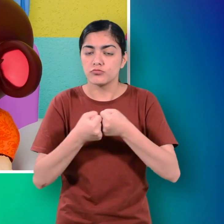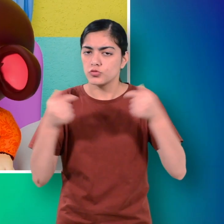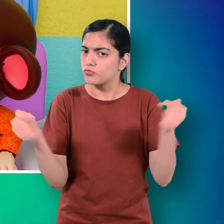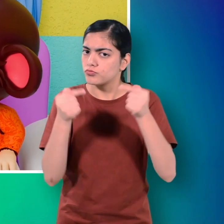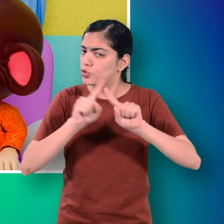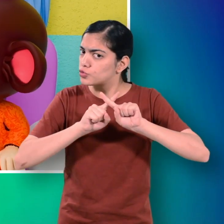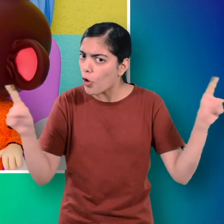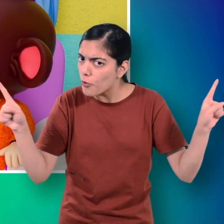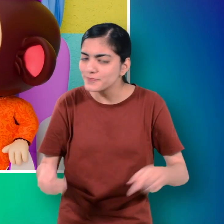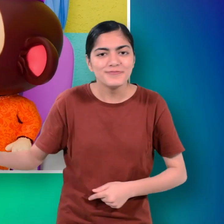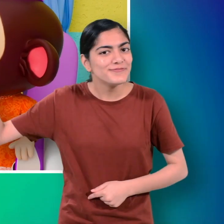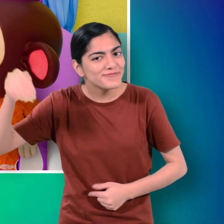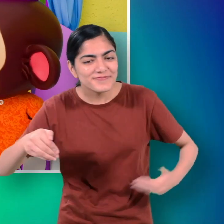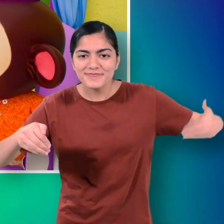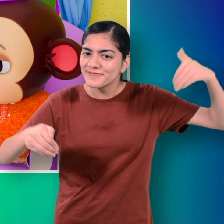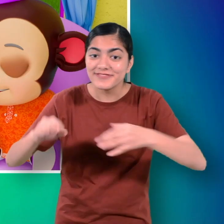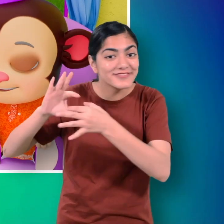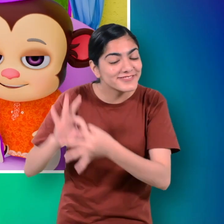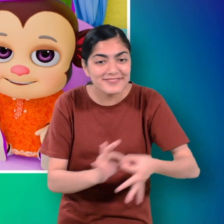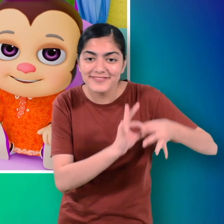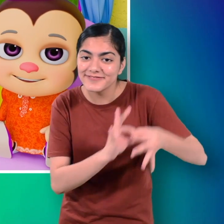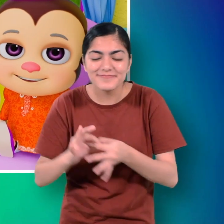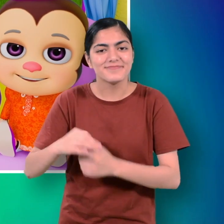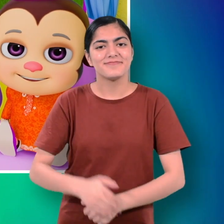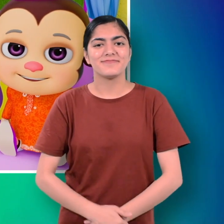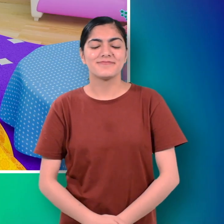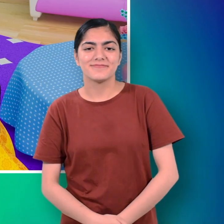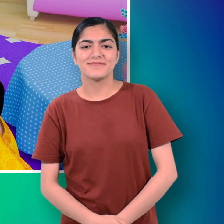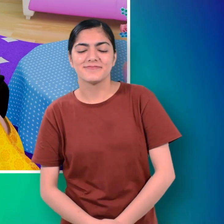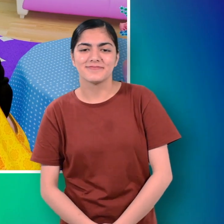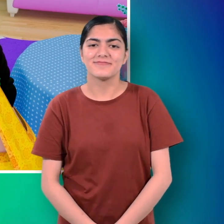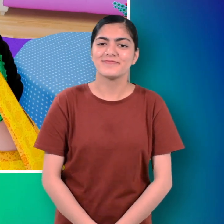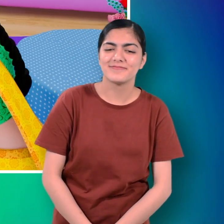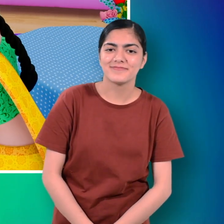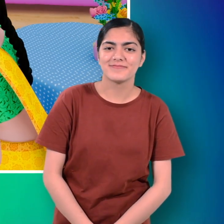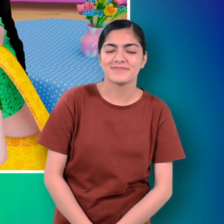रहना। कभी न लड़ना ना झगड़ना, आपस में तुम मिलकर रहना।